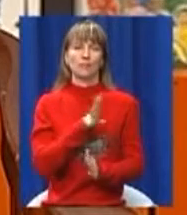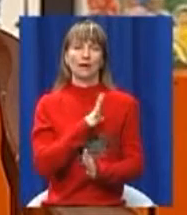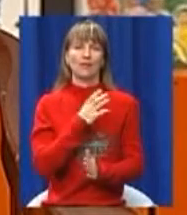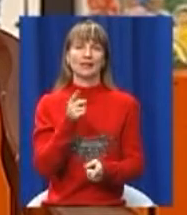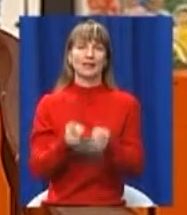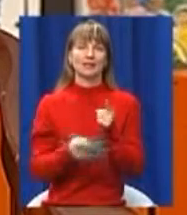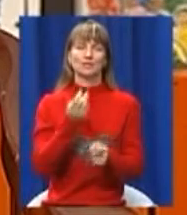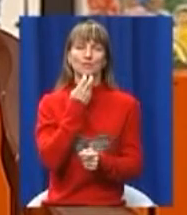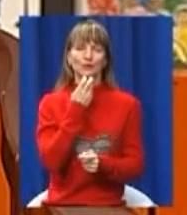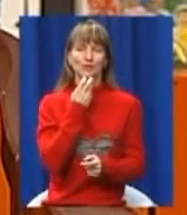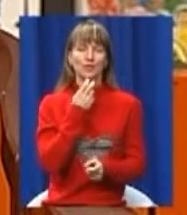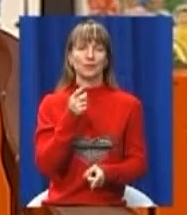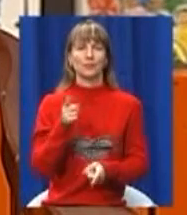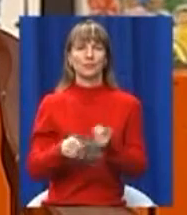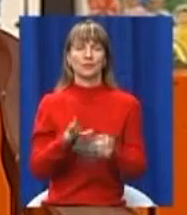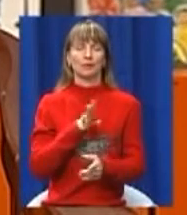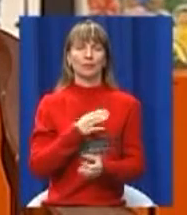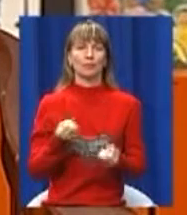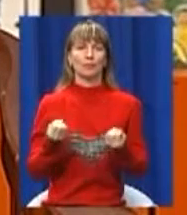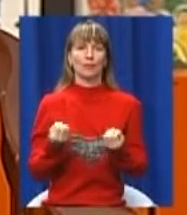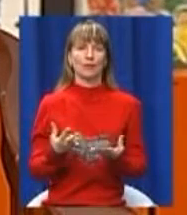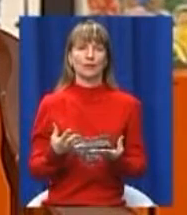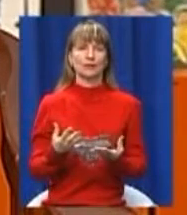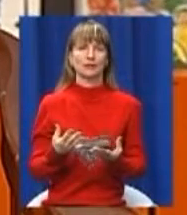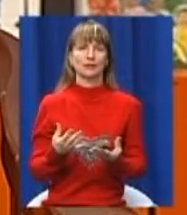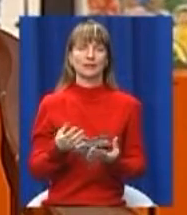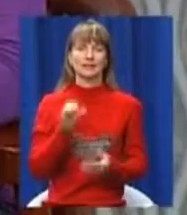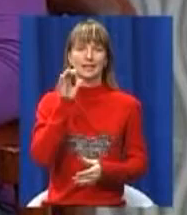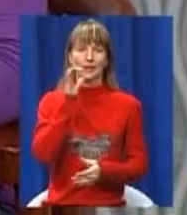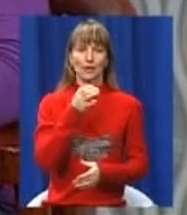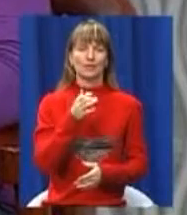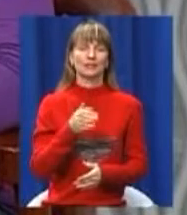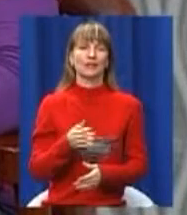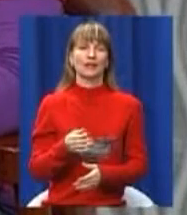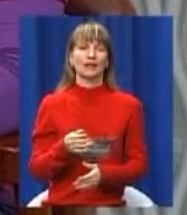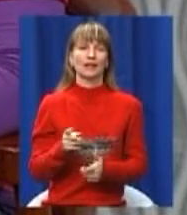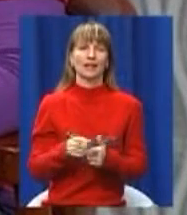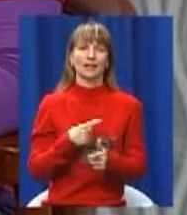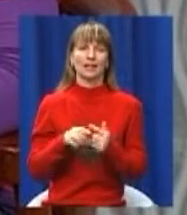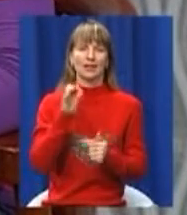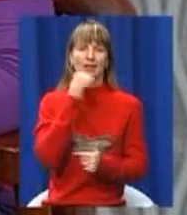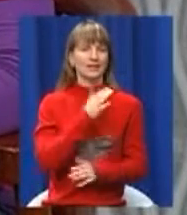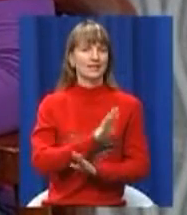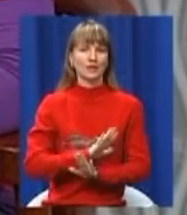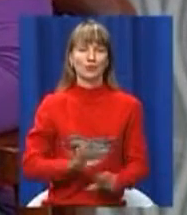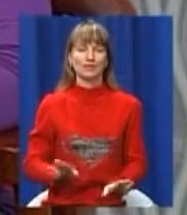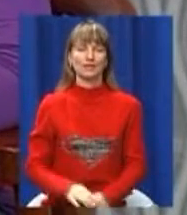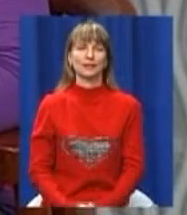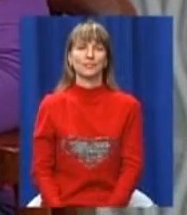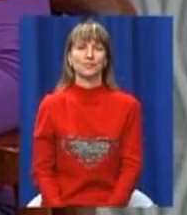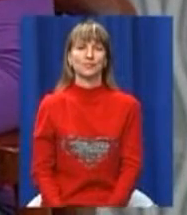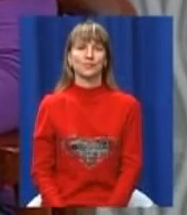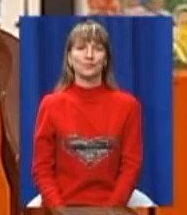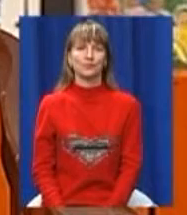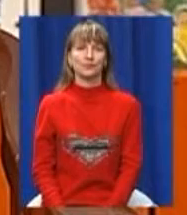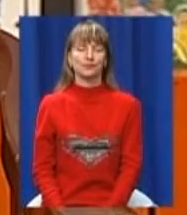а іноді бувають просто, ну, серйозні. Бувають просто і серйозні, і якісь такі